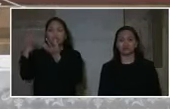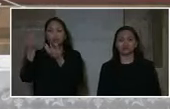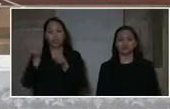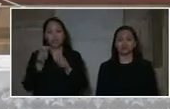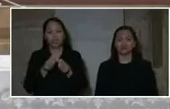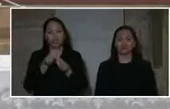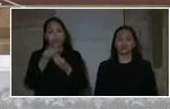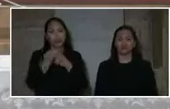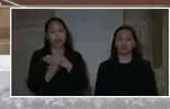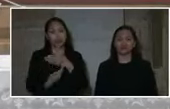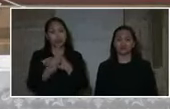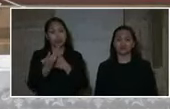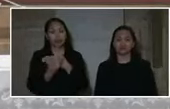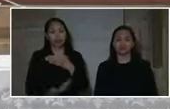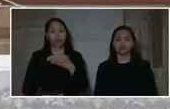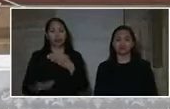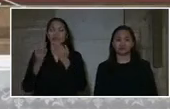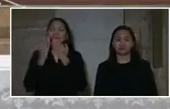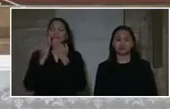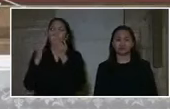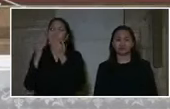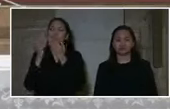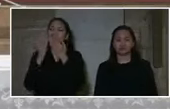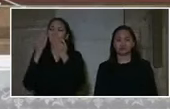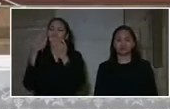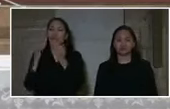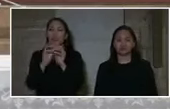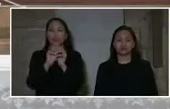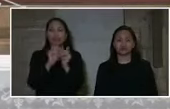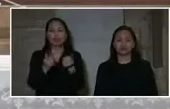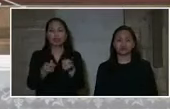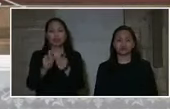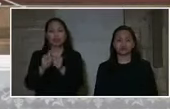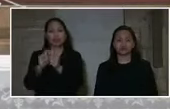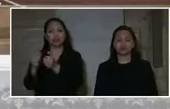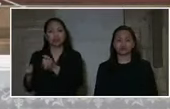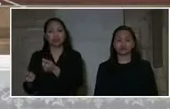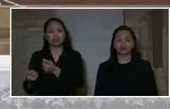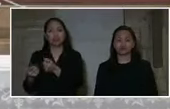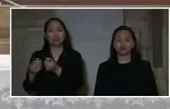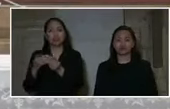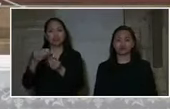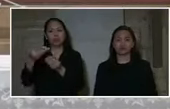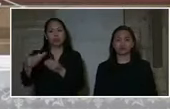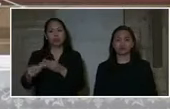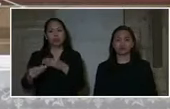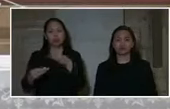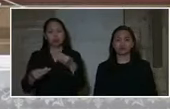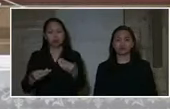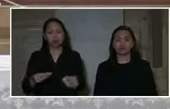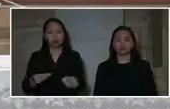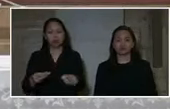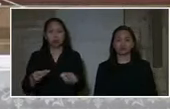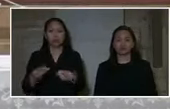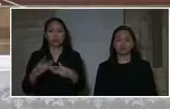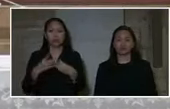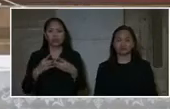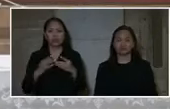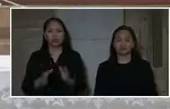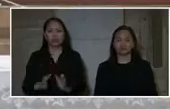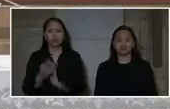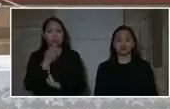tinapay. Pinasalamatan kaniya, pinaghati-hati niya yon, iniabot sa kanyang mga alagad at